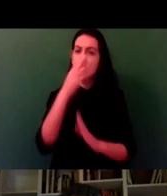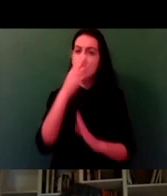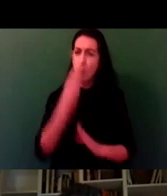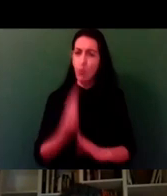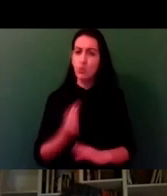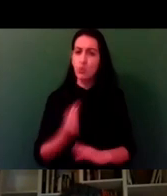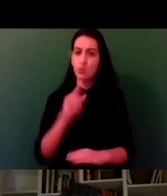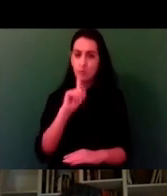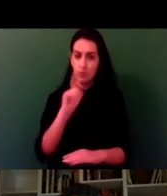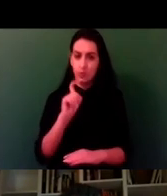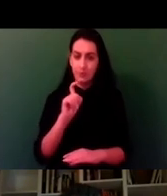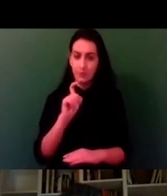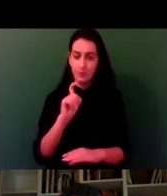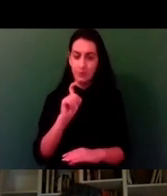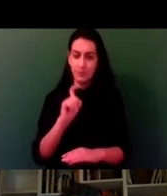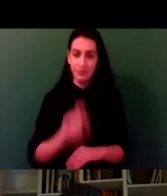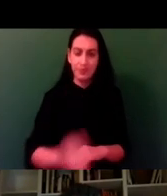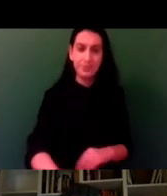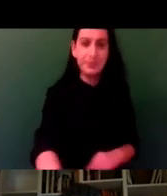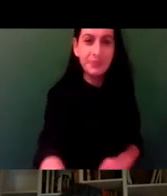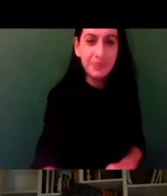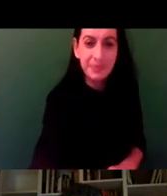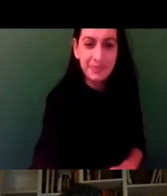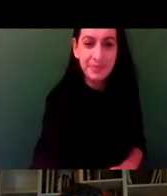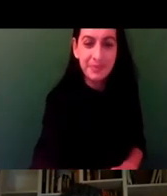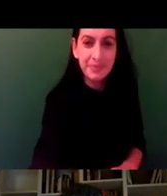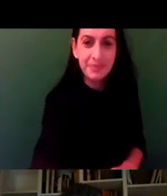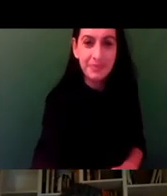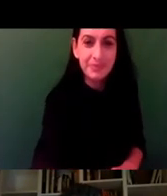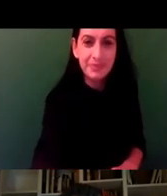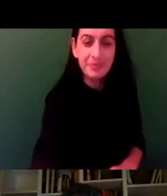spekülatif bir soruyla kapatayım. Okay.